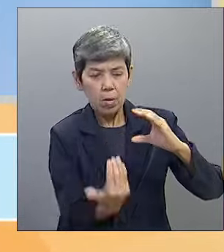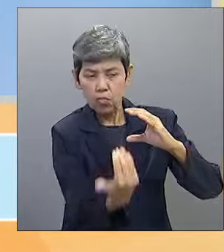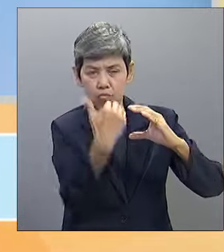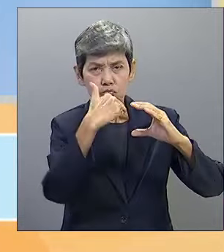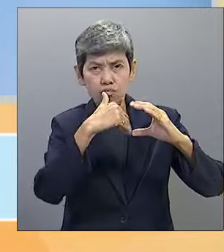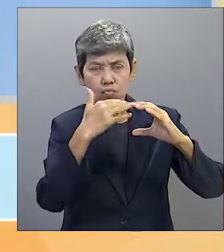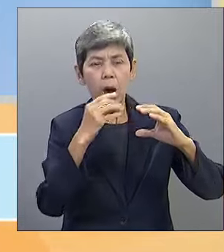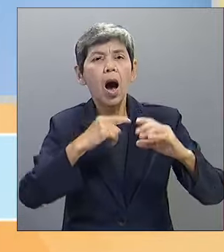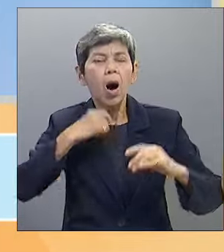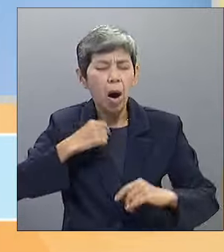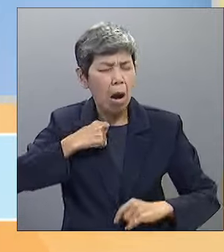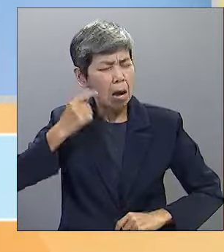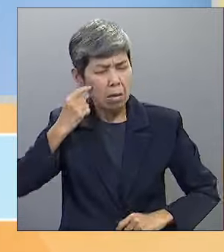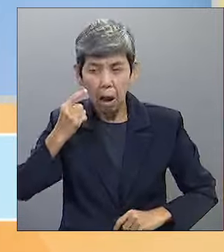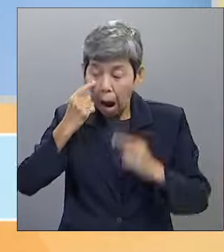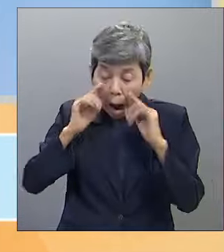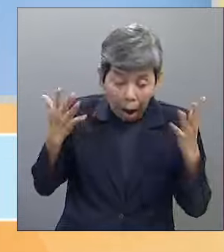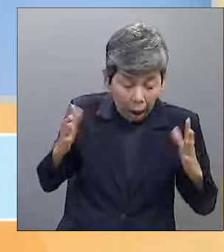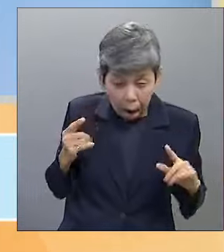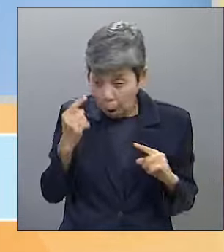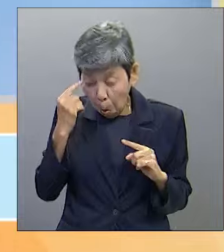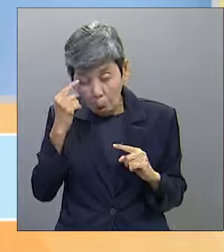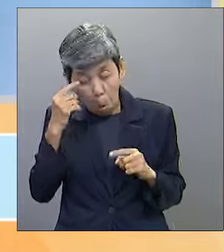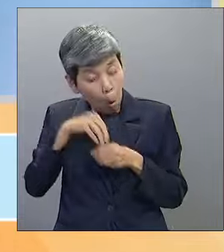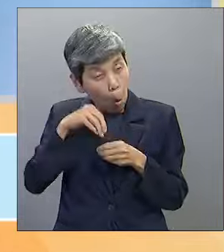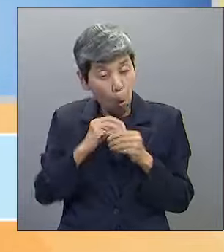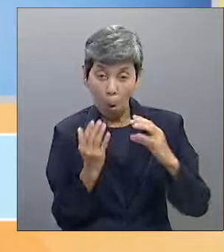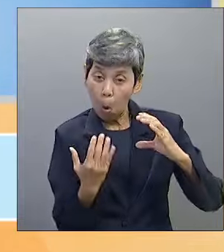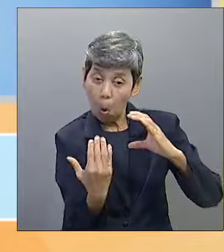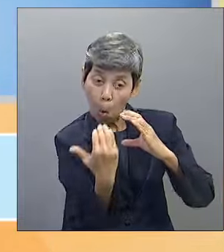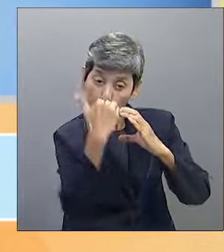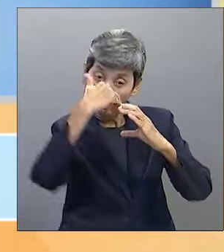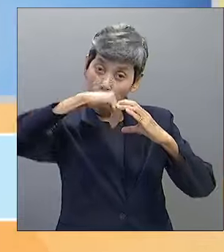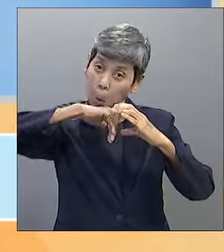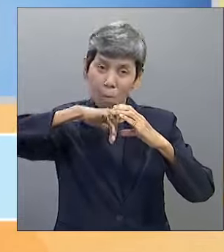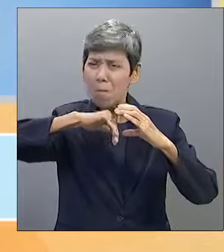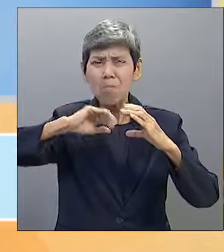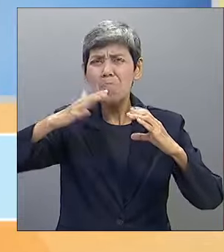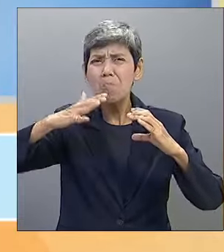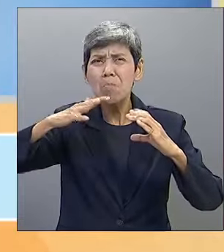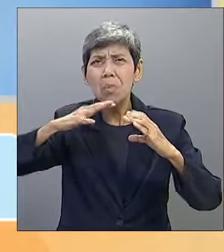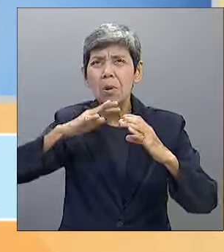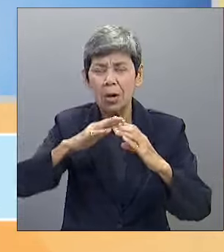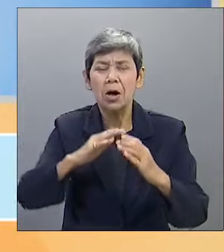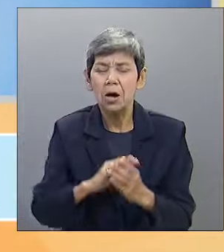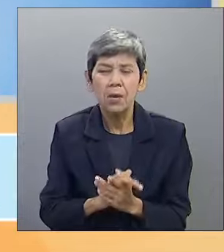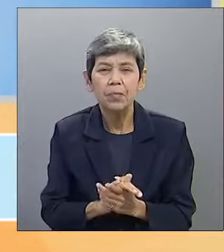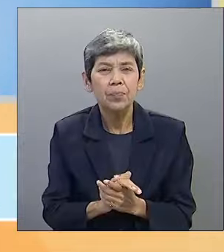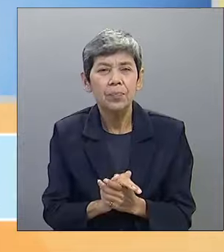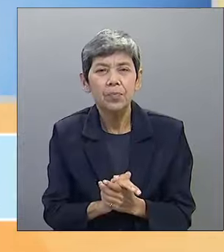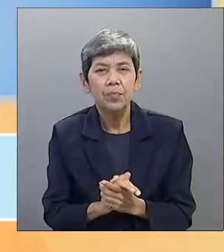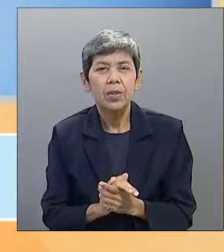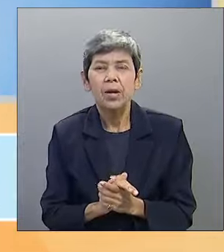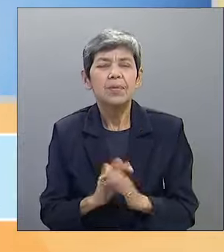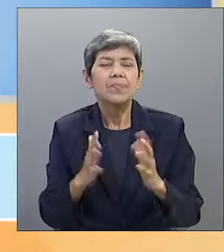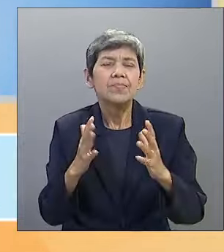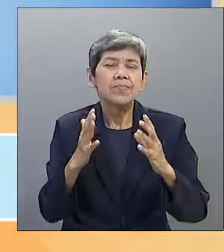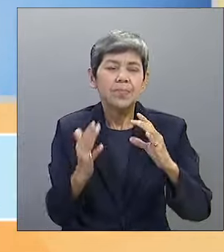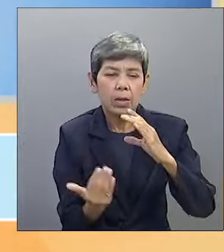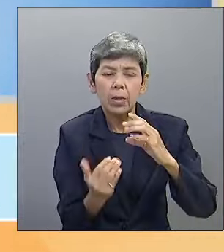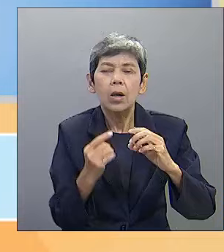สิ่งที่คนไข้ที่คอนแทคเลนส์หายจะกลัวมากเลยนึกว่ามันมุดไปอยู่ข้างหลังลูกตาก ลัวเข้าสมองอะไรอย่างงี ้ใช่ครับ ไม่สามารถเกิดขึ้นได้ ไม่สามารถเกิดขึ้น